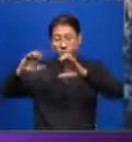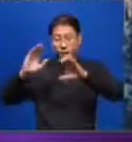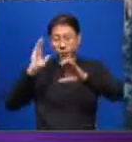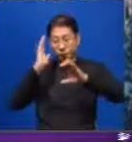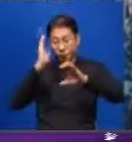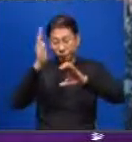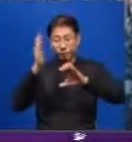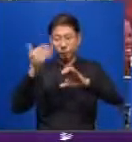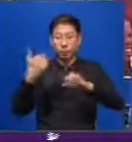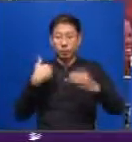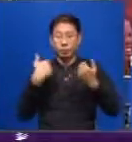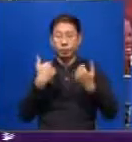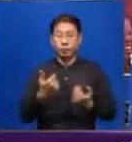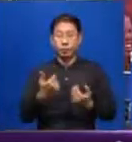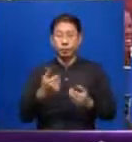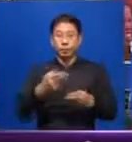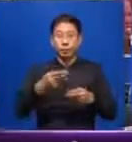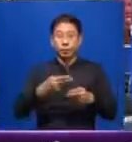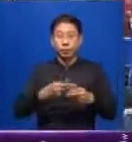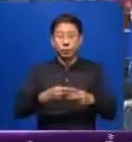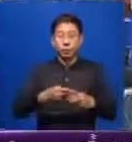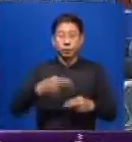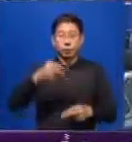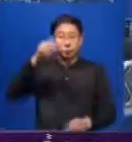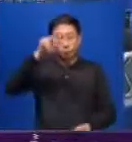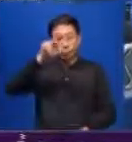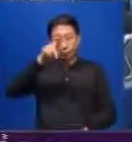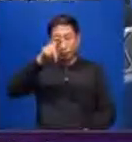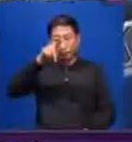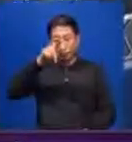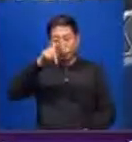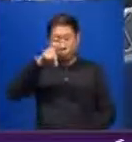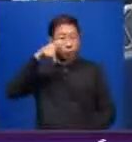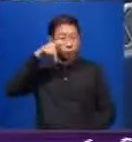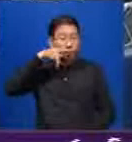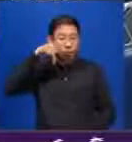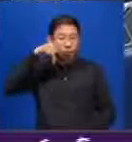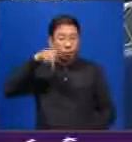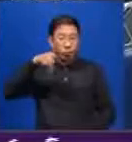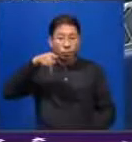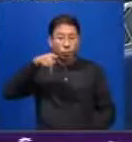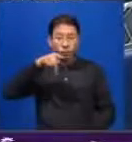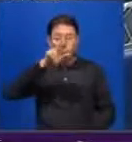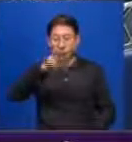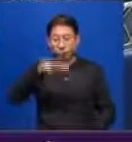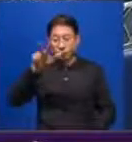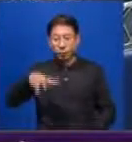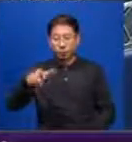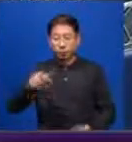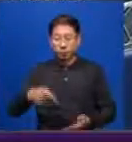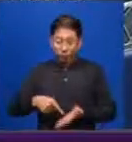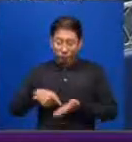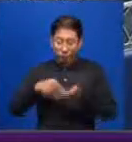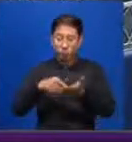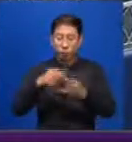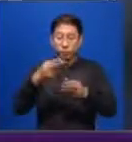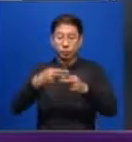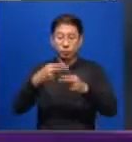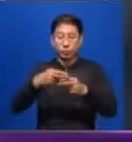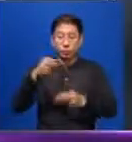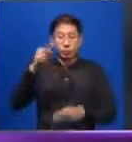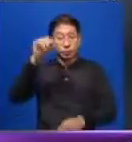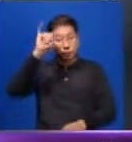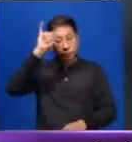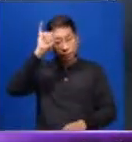ทางด้านของนายพร้อมพงศ์นพฤทธิ์โฆษกพรรคเพื่อไทยก็เปิดเผยนะคะว่าทางพรรคนั้นจะส่งนายจารุพงศ์เรือง